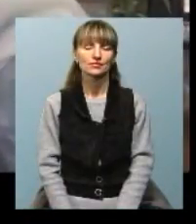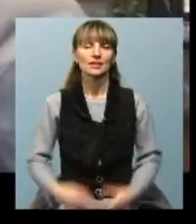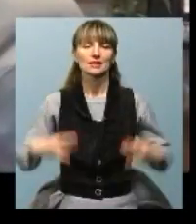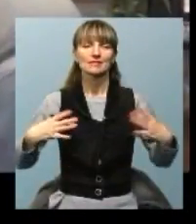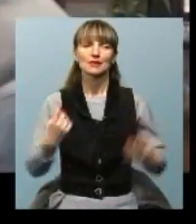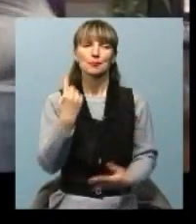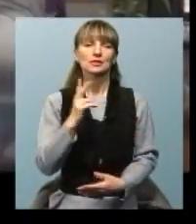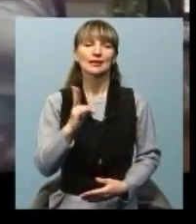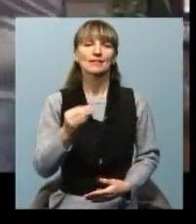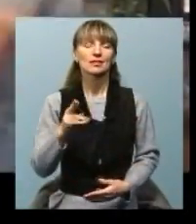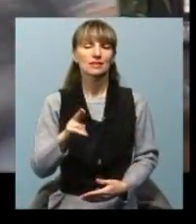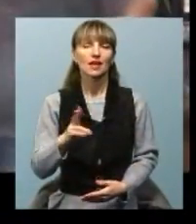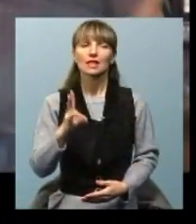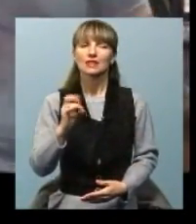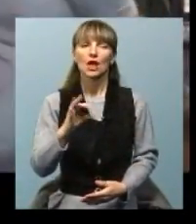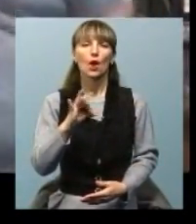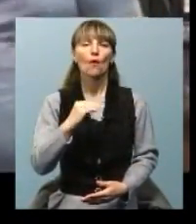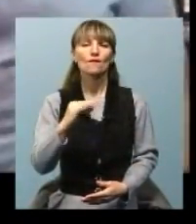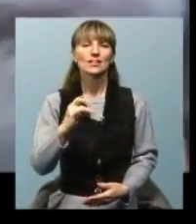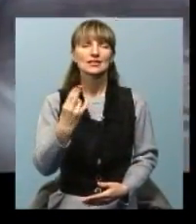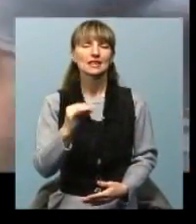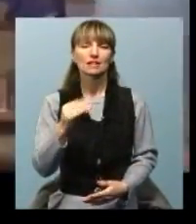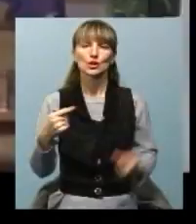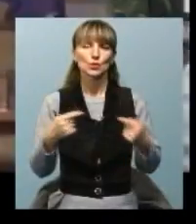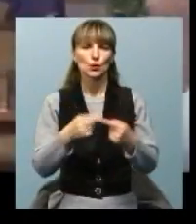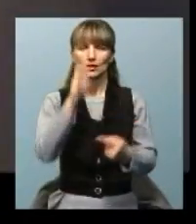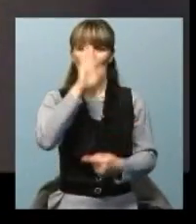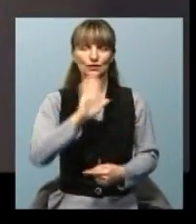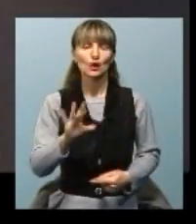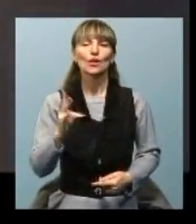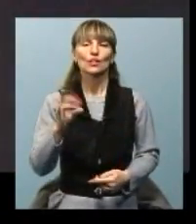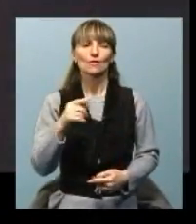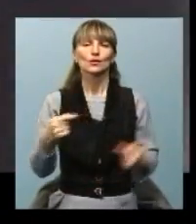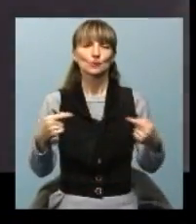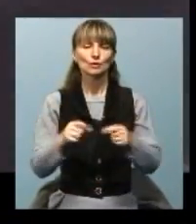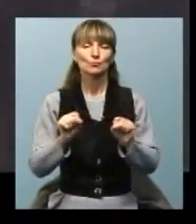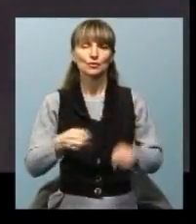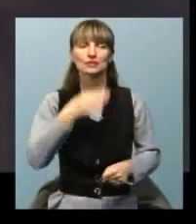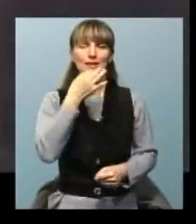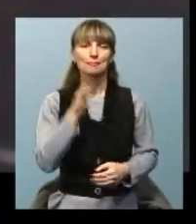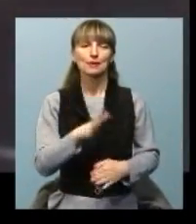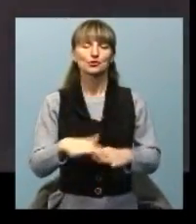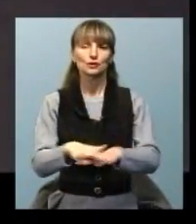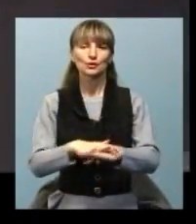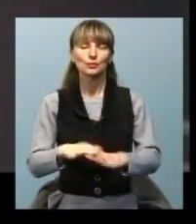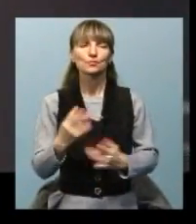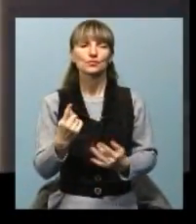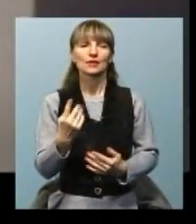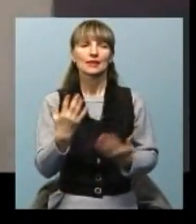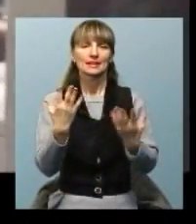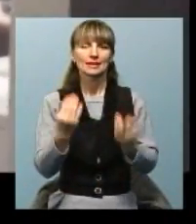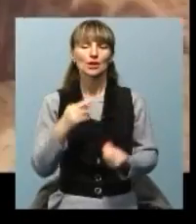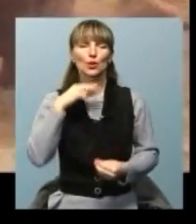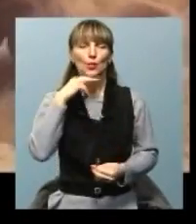Свято 1 квітня неофіційне і вже точно не державне, але його цілком можна назвати міжнародним, оскільки День дурня